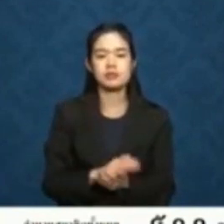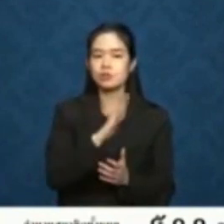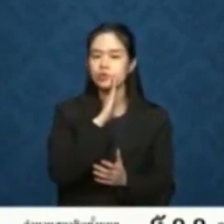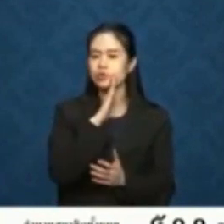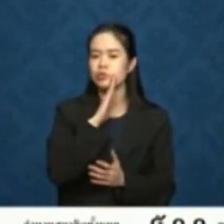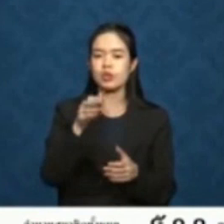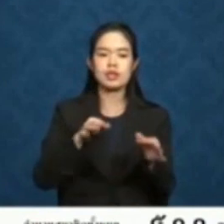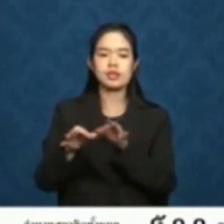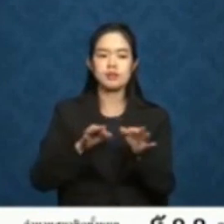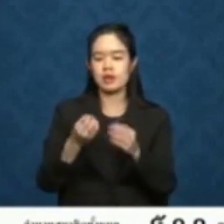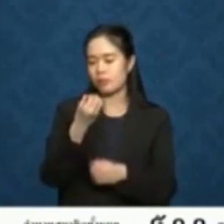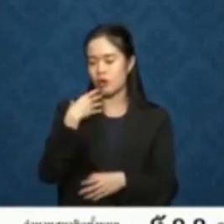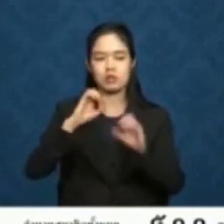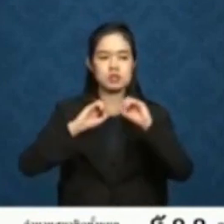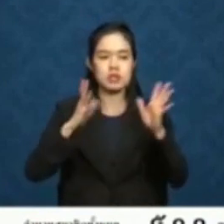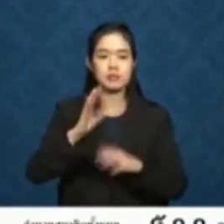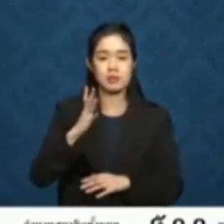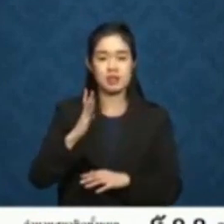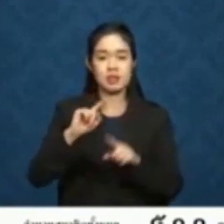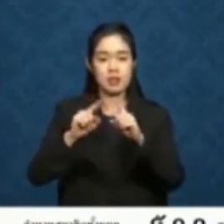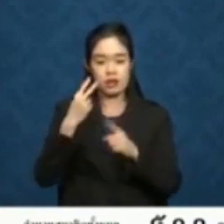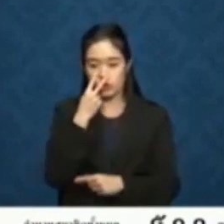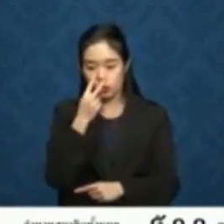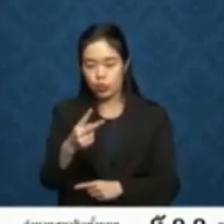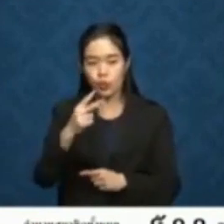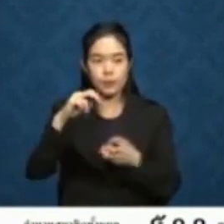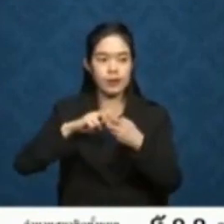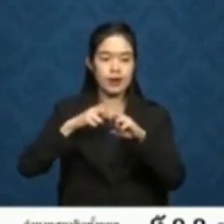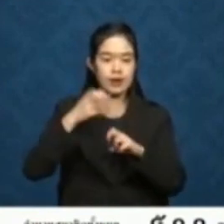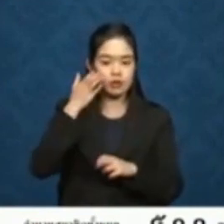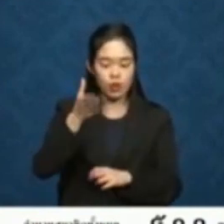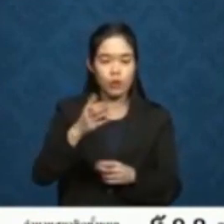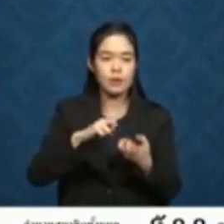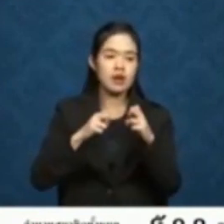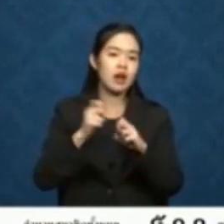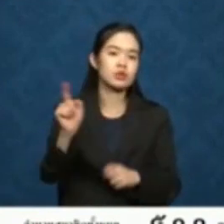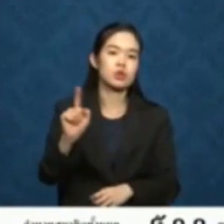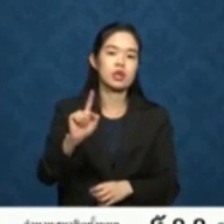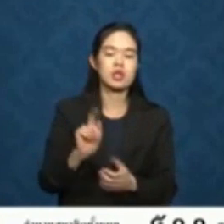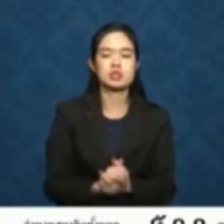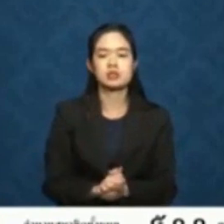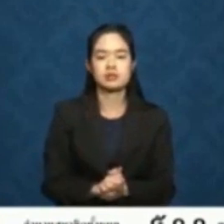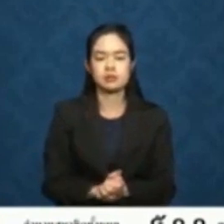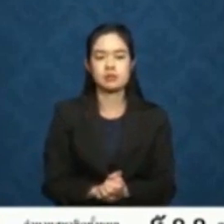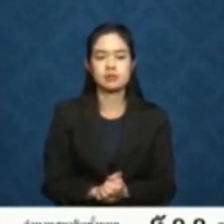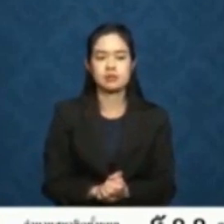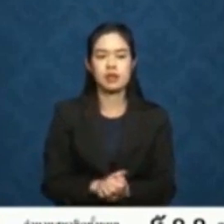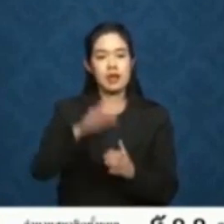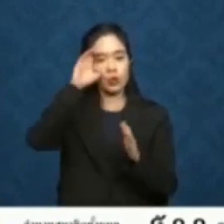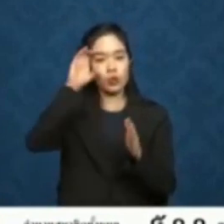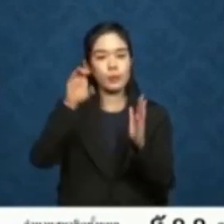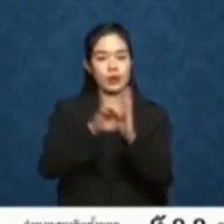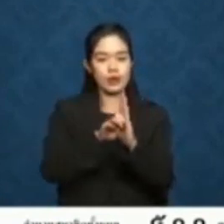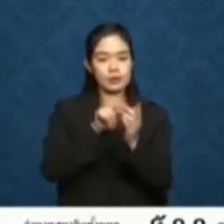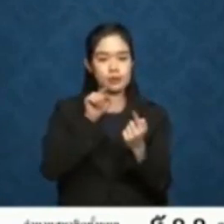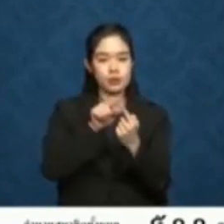ครับเมื่อไม่มีคำตอบที่ชัดเจนก็ไม่เป็นไรเรามาดูกันต่อว่าความรุนแรงของน้ำมันรั่วครั้งนี้เป็นอย่างไรบ้างครับนี่คือภ